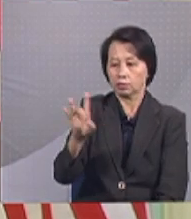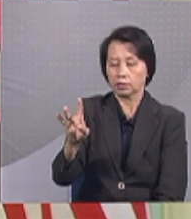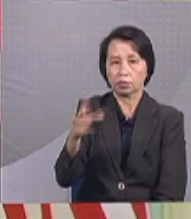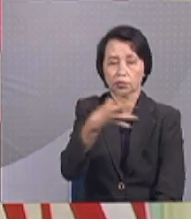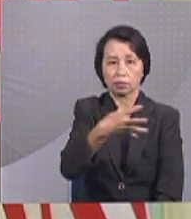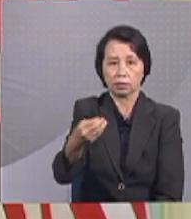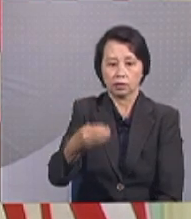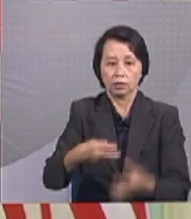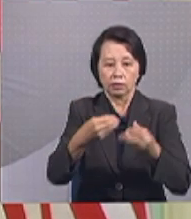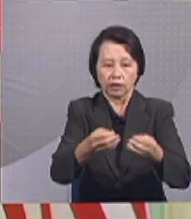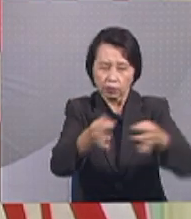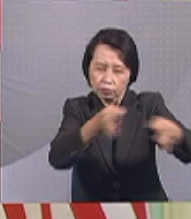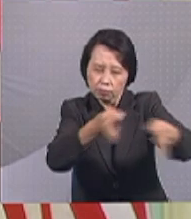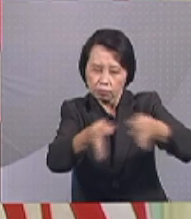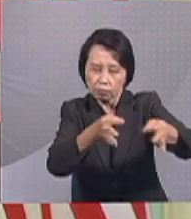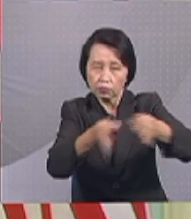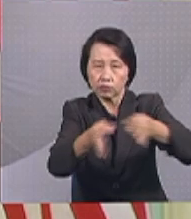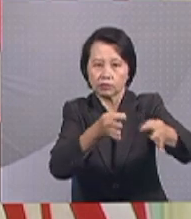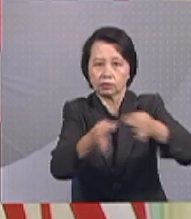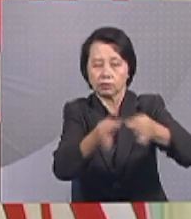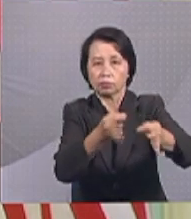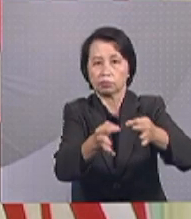serta memberikan penjelasan dan penerangan